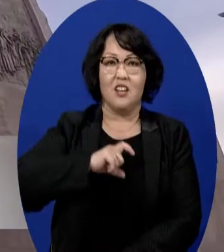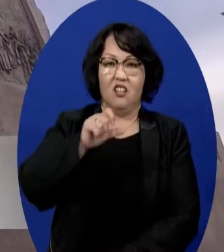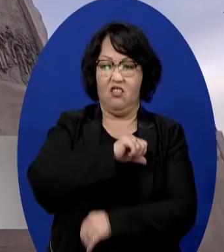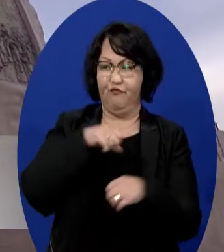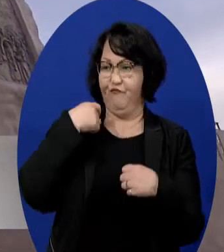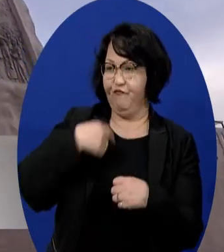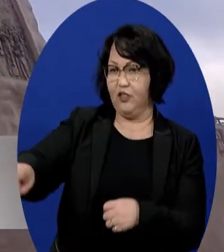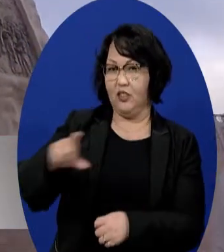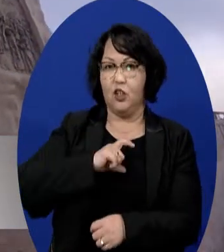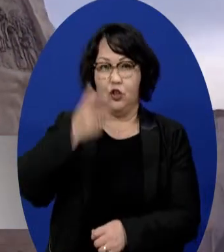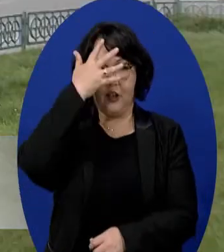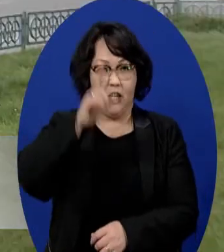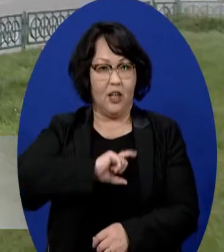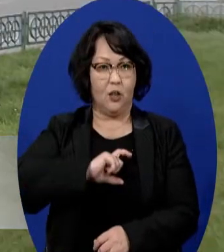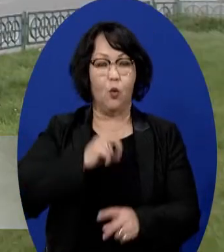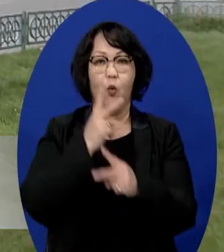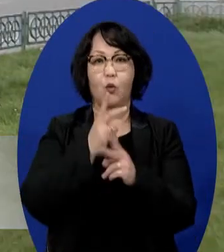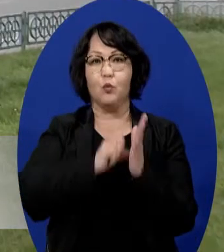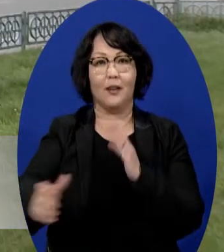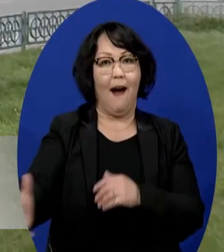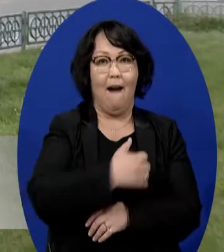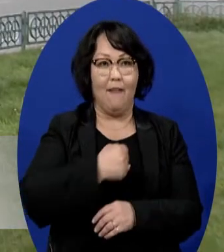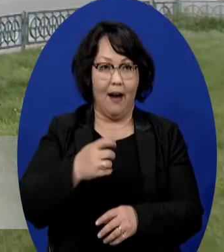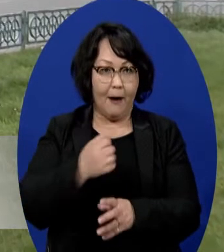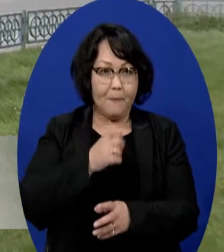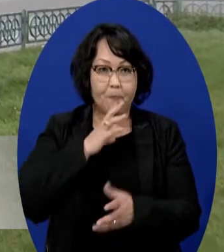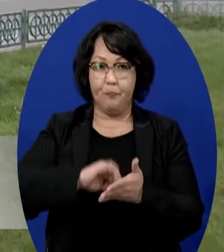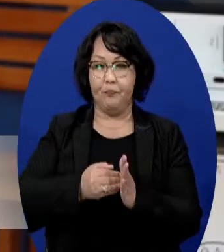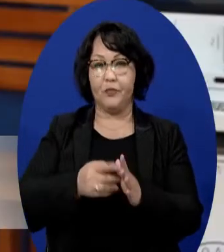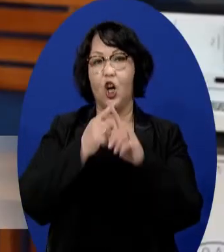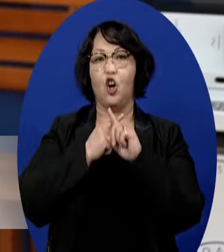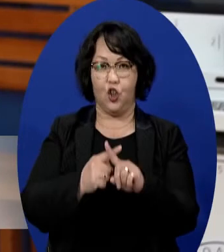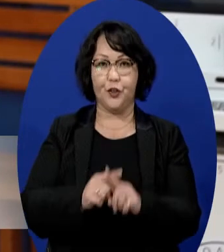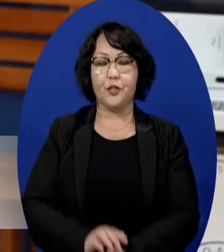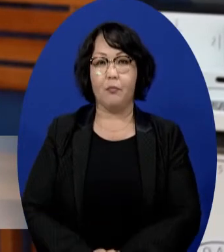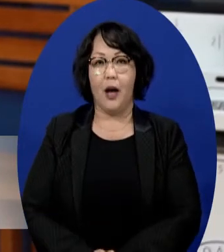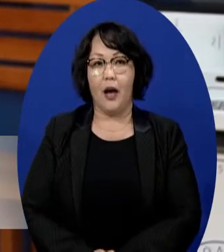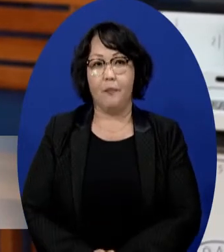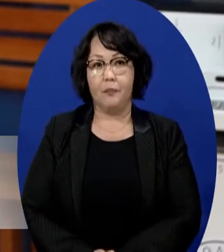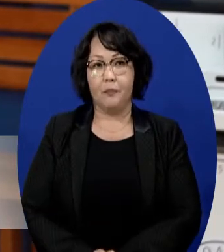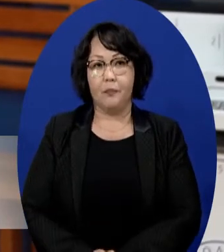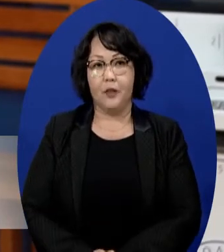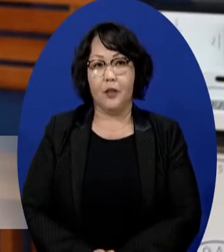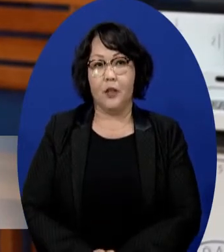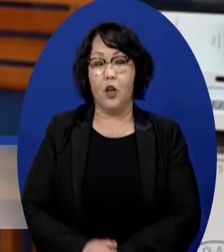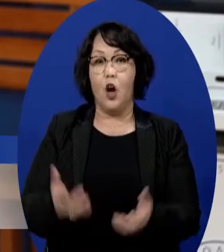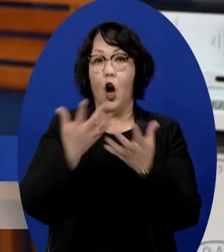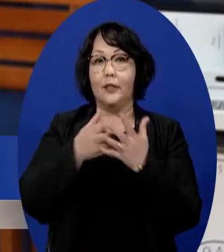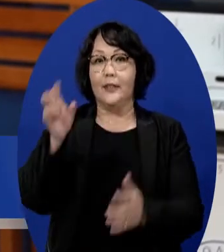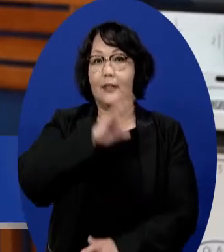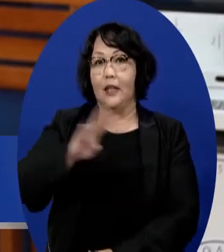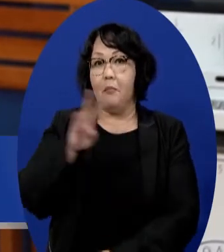Мөн төрийн эрх мэдлийг хууль усаар авахаар завдахыг хориглосон юм. Олон намын одоо тогтолцоо хүлэн